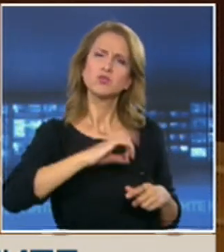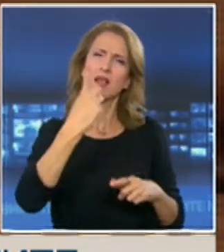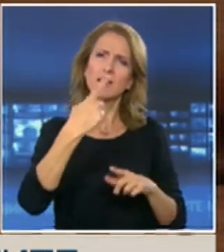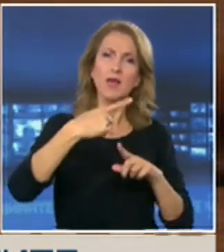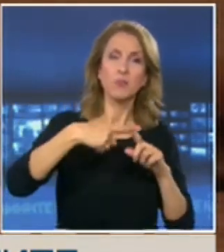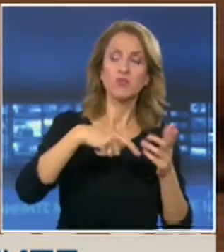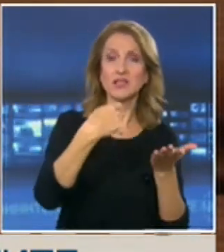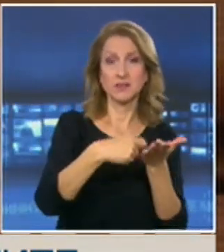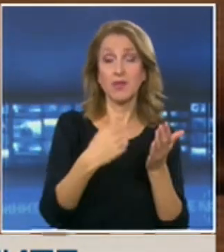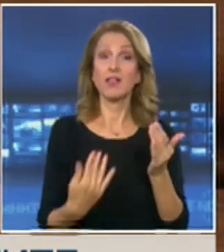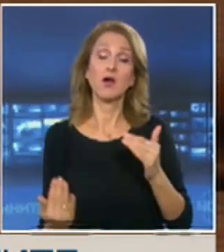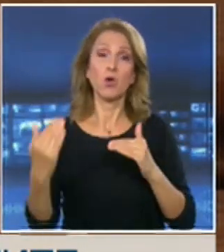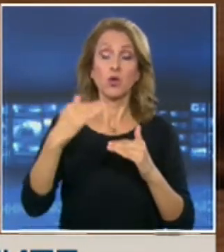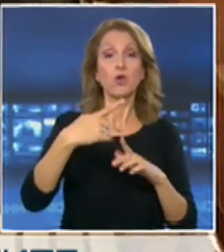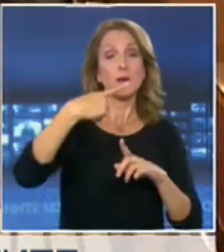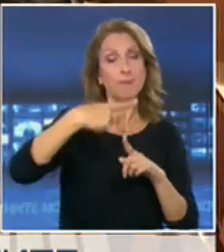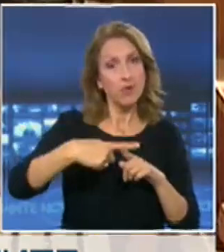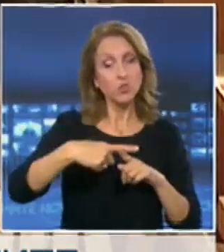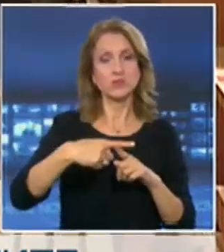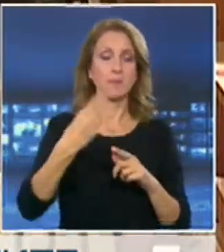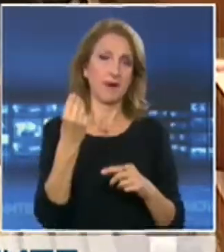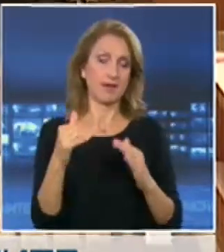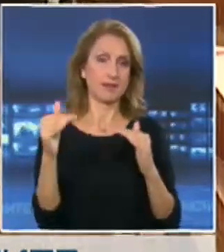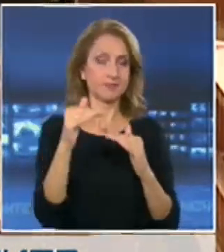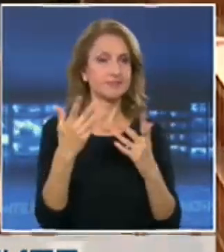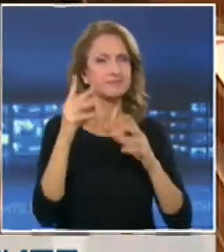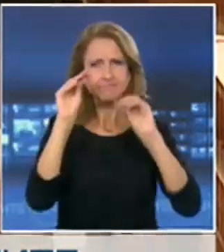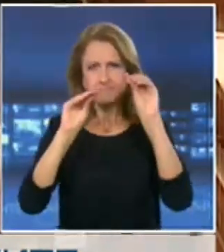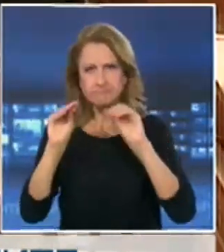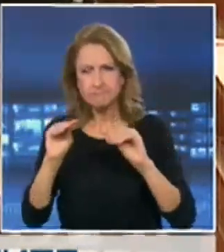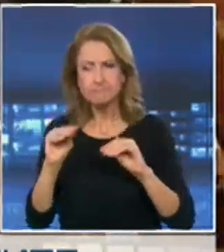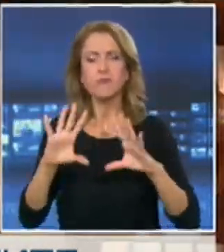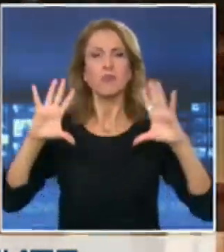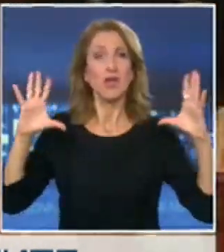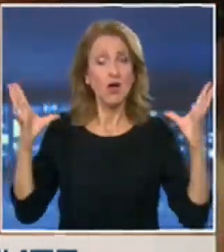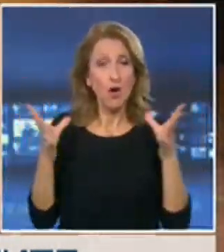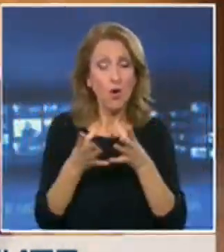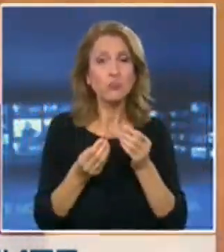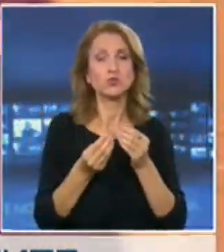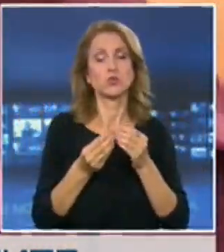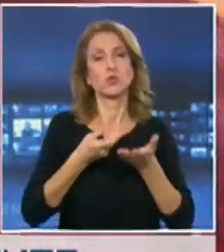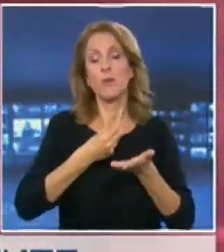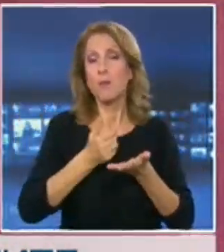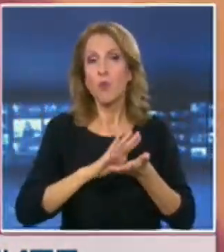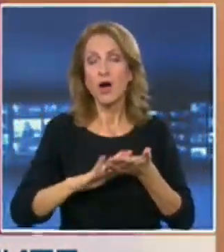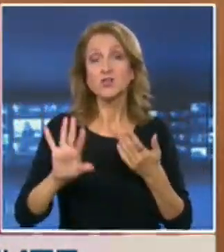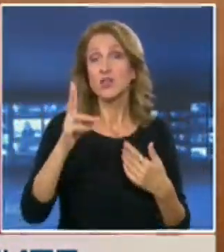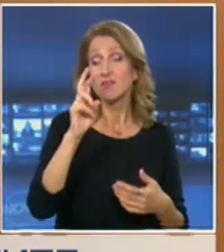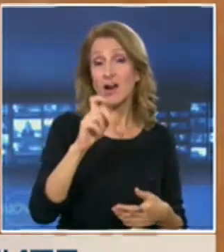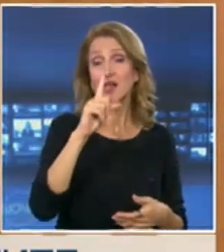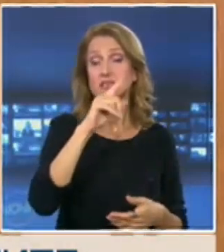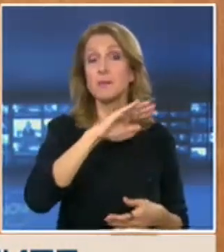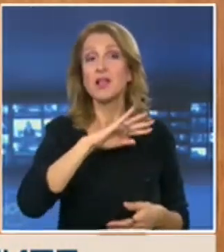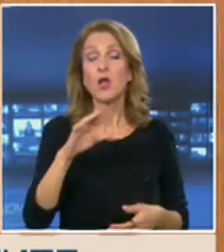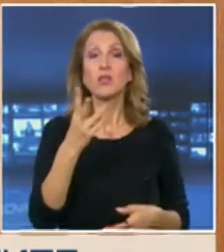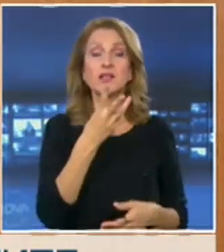1,5 заплата отгоре, плюс парите за ранг. По разчети на Висшия съдебен съвет, за това ще бъдат похарчени почти 20 милиона и 300